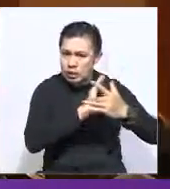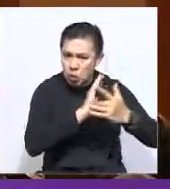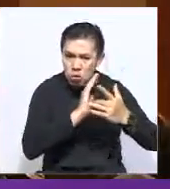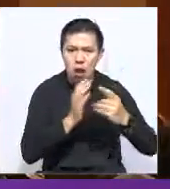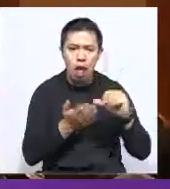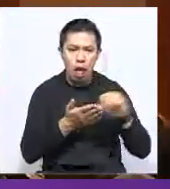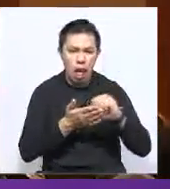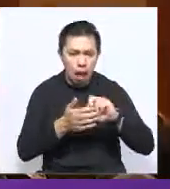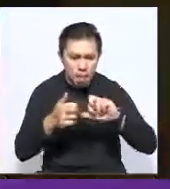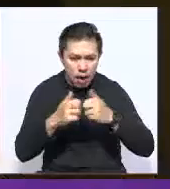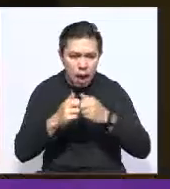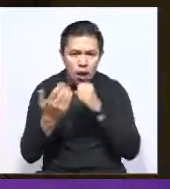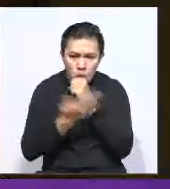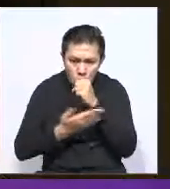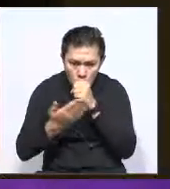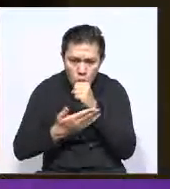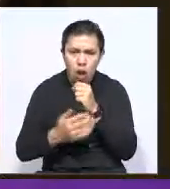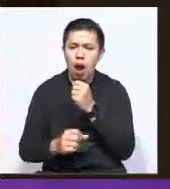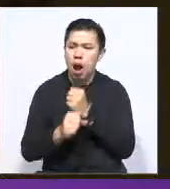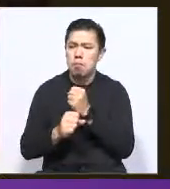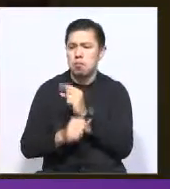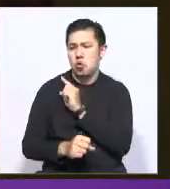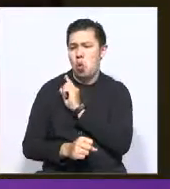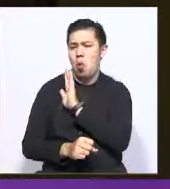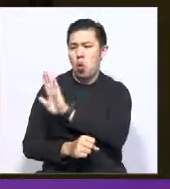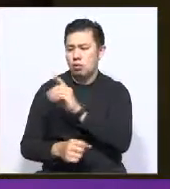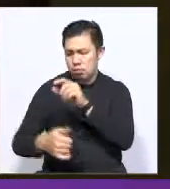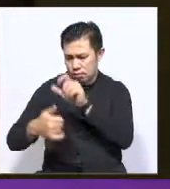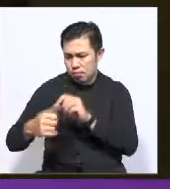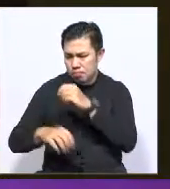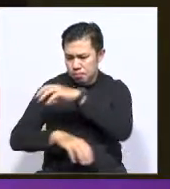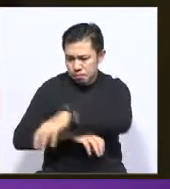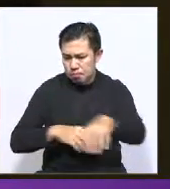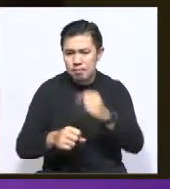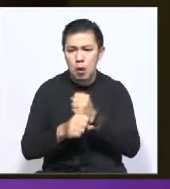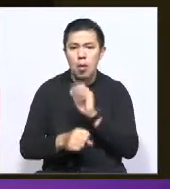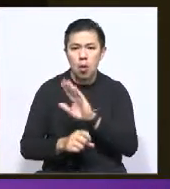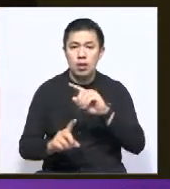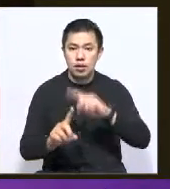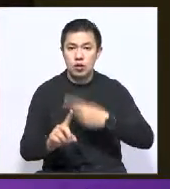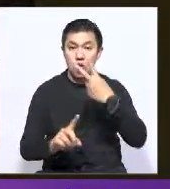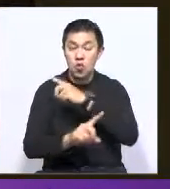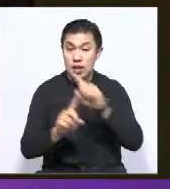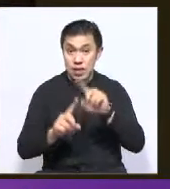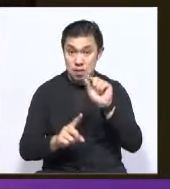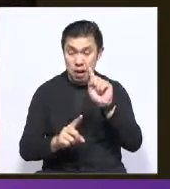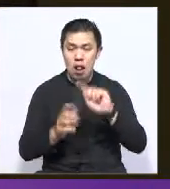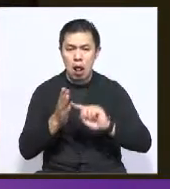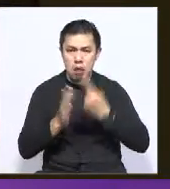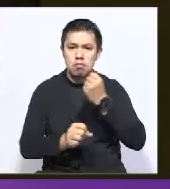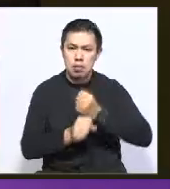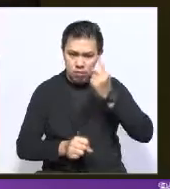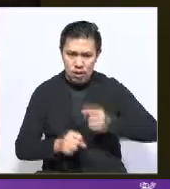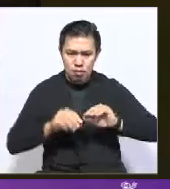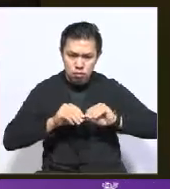ร่วมแก้ไขปัญหายาเสพติดและงานตามภารกิจของทุกหน่วยงานโดยในวันที่21กุมภาพันธ์จะเริ่มปฏิบัติงานพ